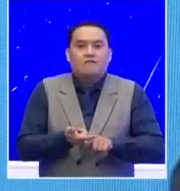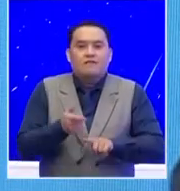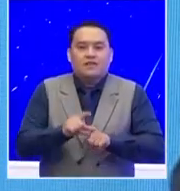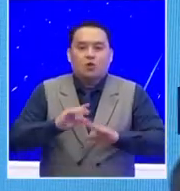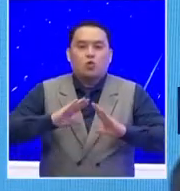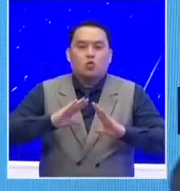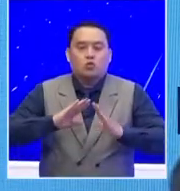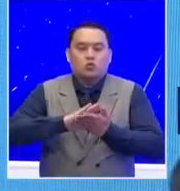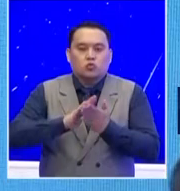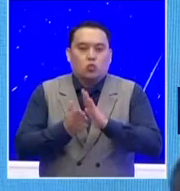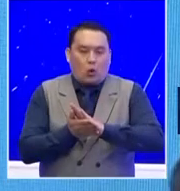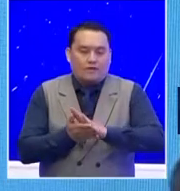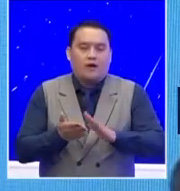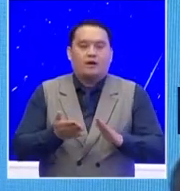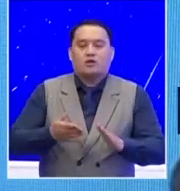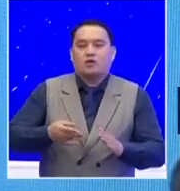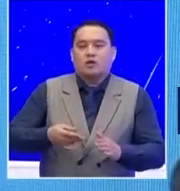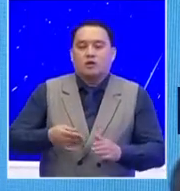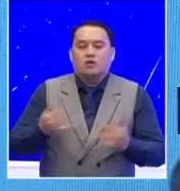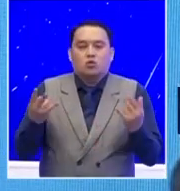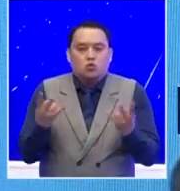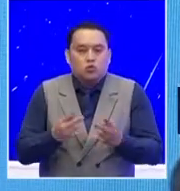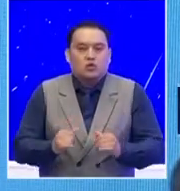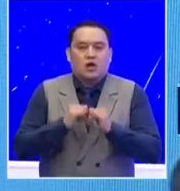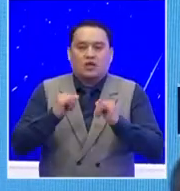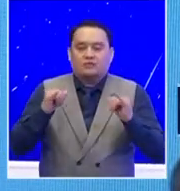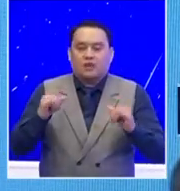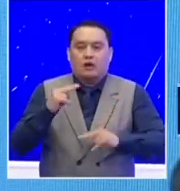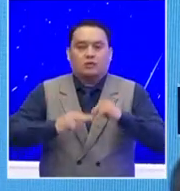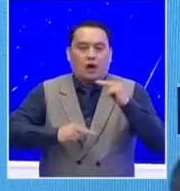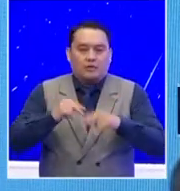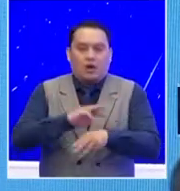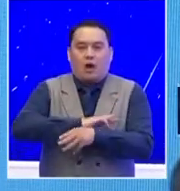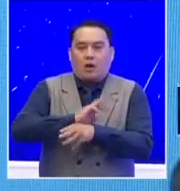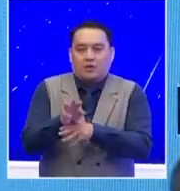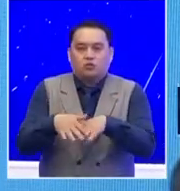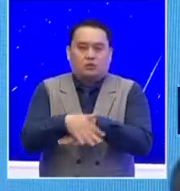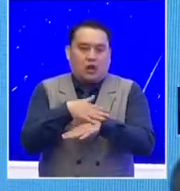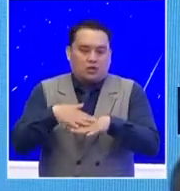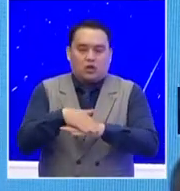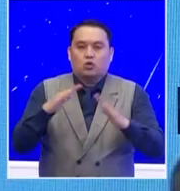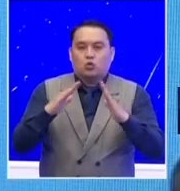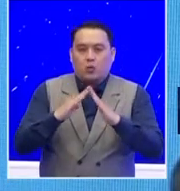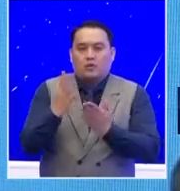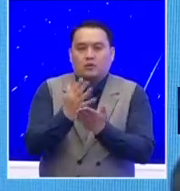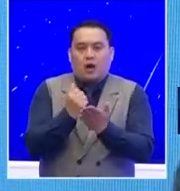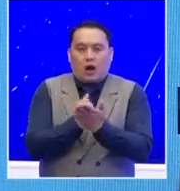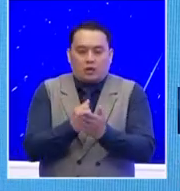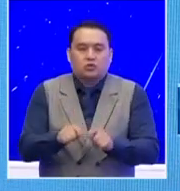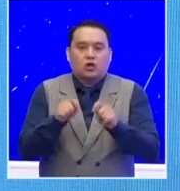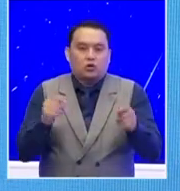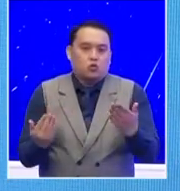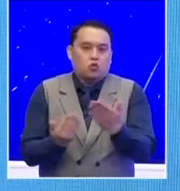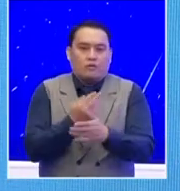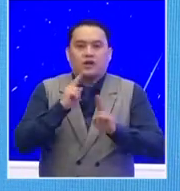условиях важнейшей задачей правительства является наращивание темпов строительства, обеспечение населения жильем, сохранение действующих и создание